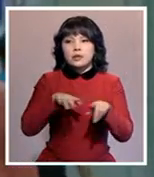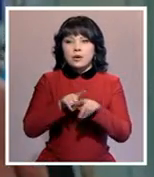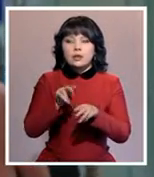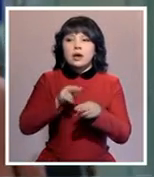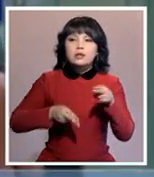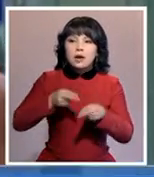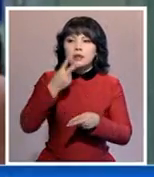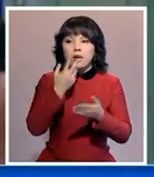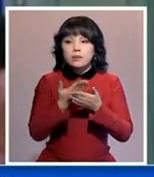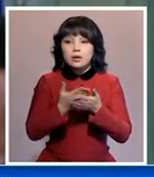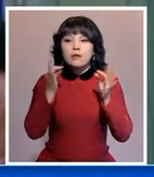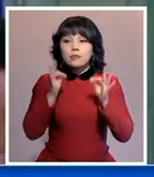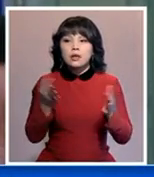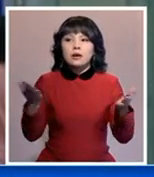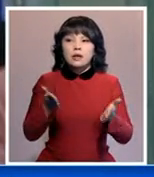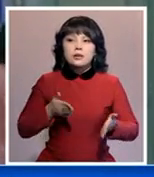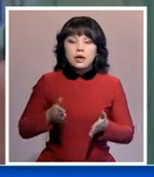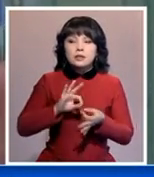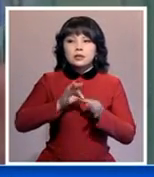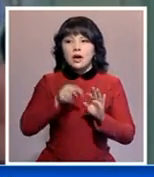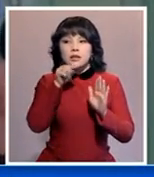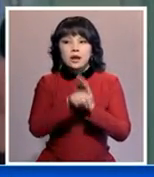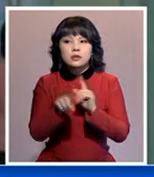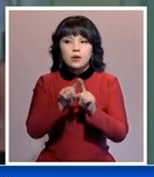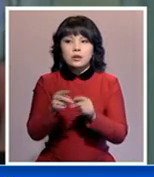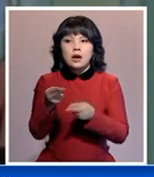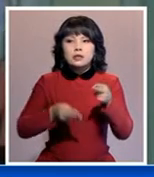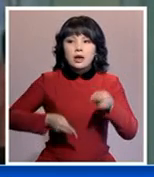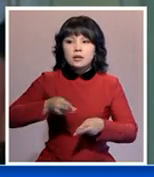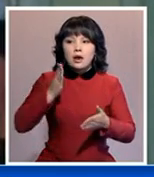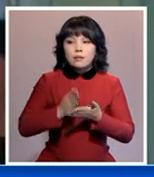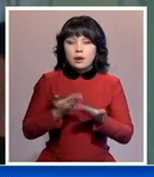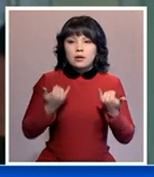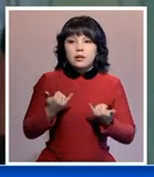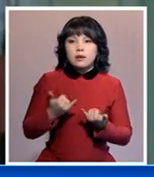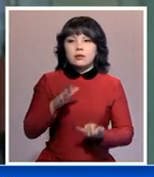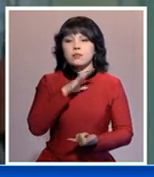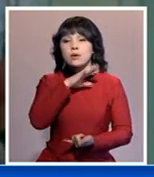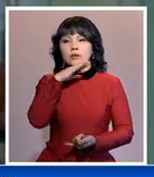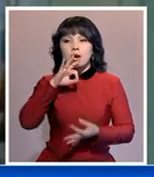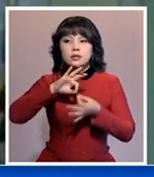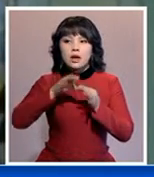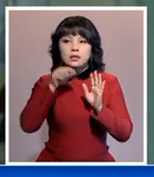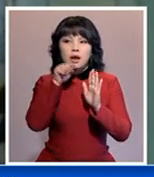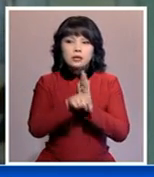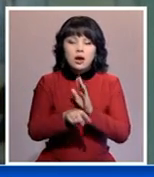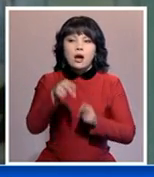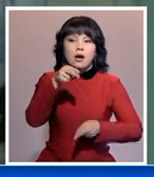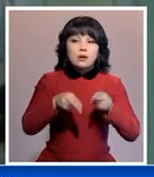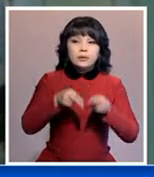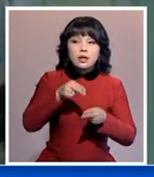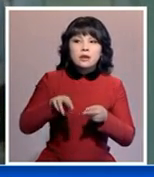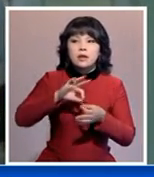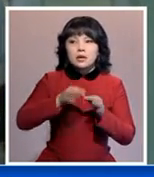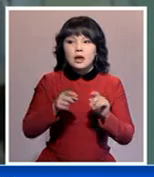көрсетеді, жол сілтейді. Қазір соңғы кездері навигация дейді, сілтеу жолдарымен жасалынатын